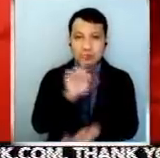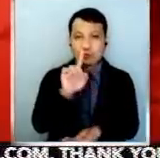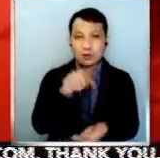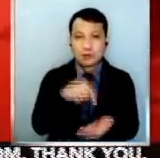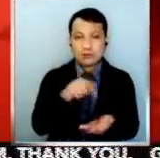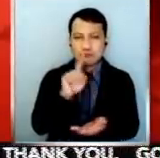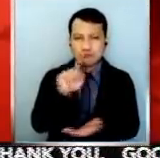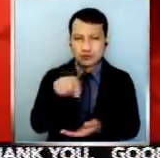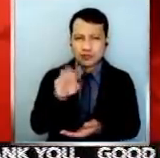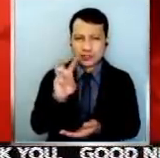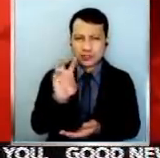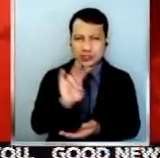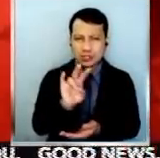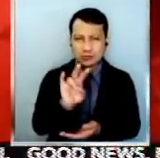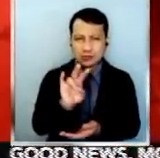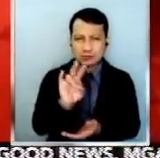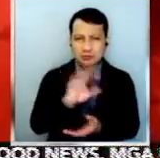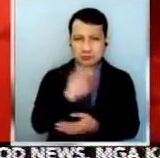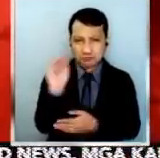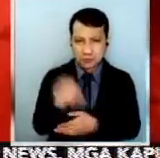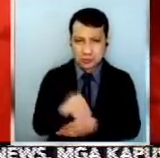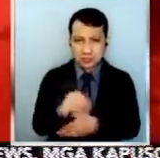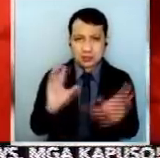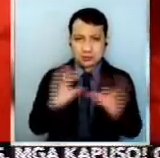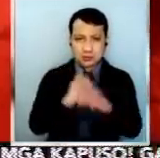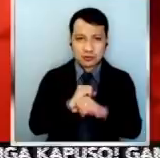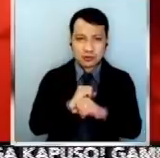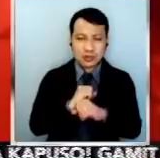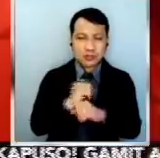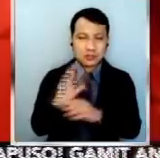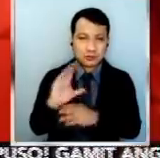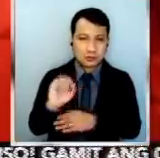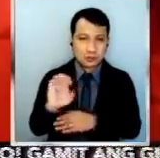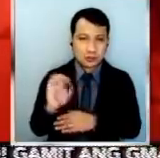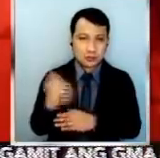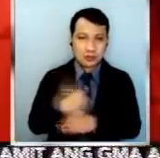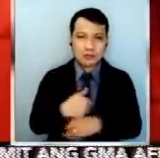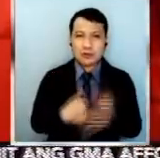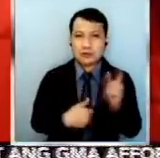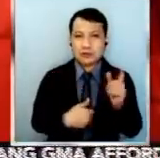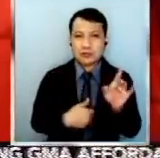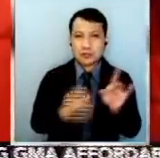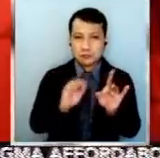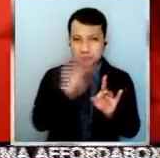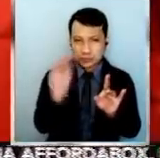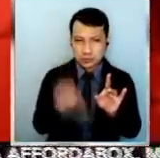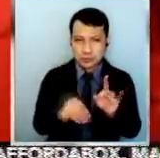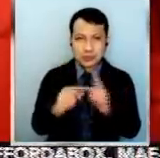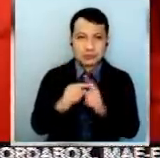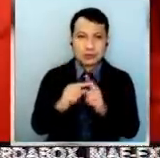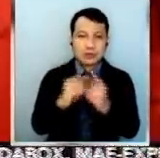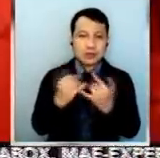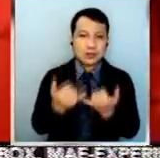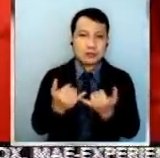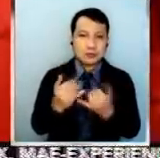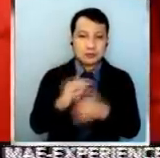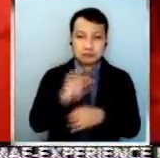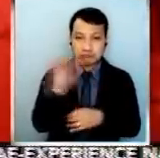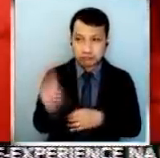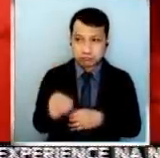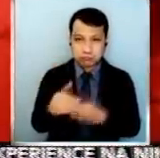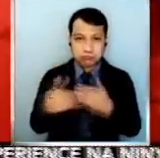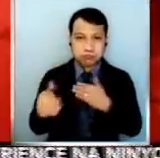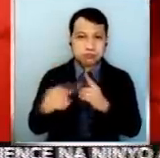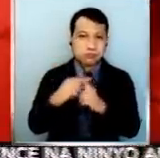1.67% ito ng kabuang bilang ng kaso. 28% naman ang positivity rate o yung porsyento ng mga nagpositibo sa